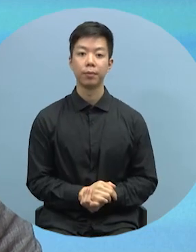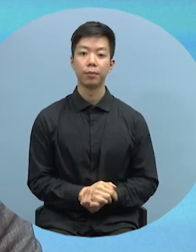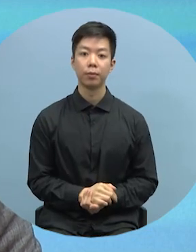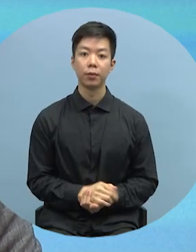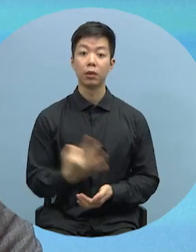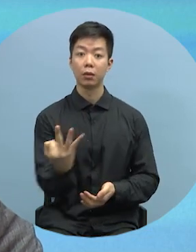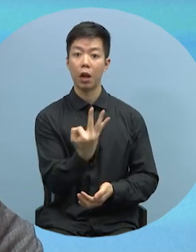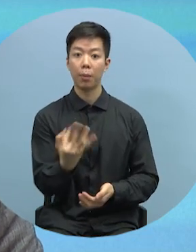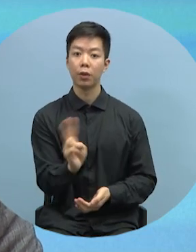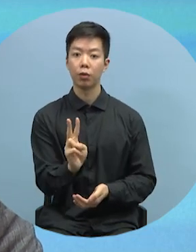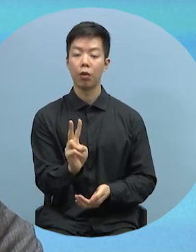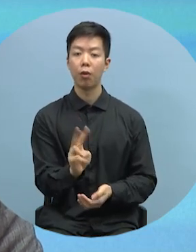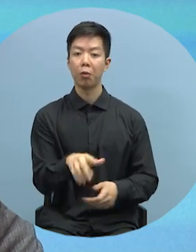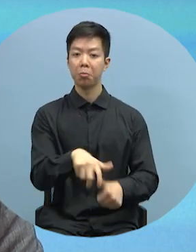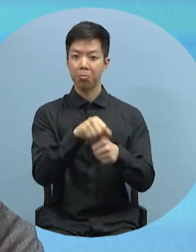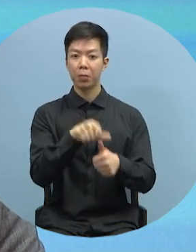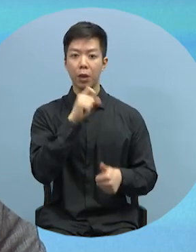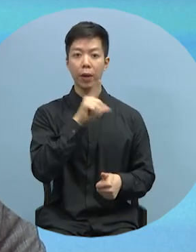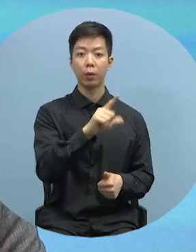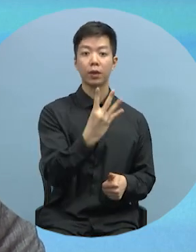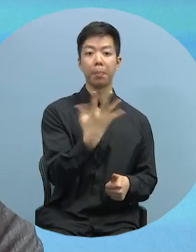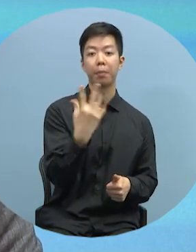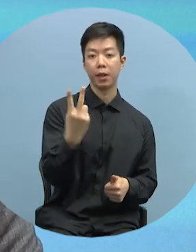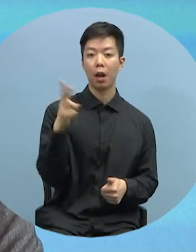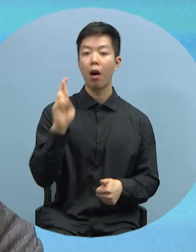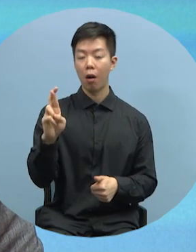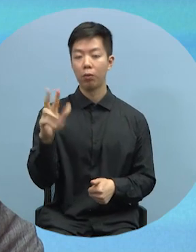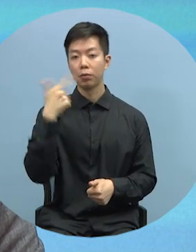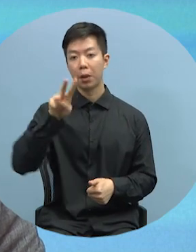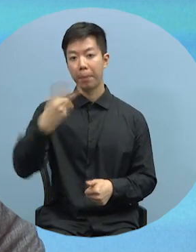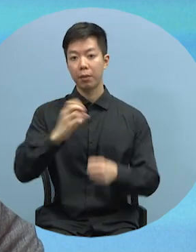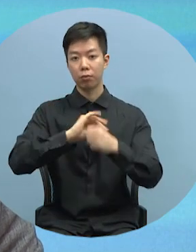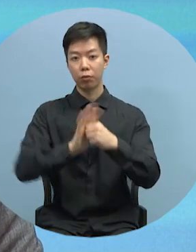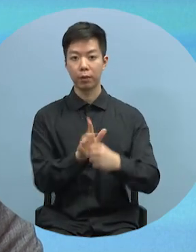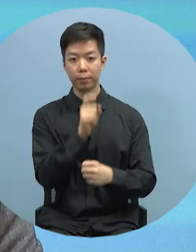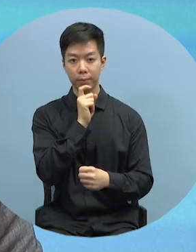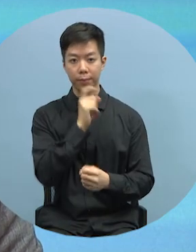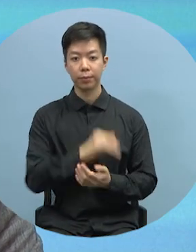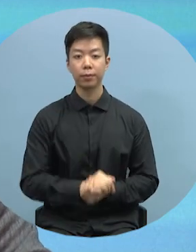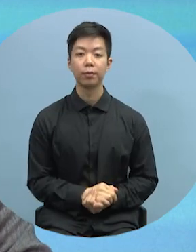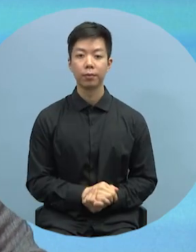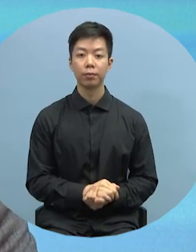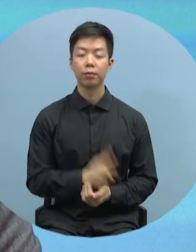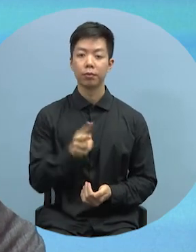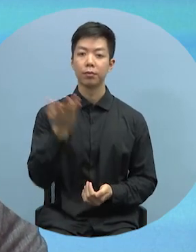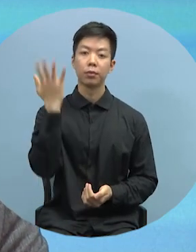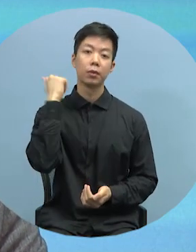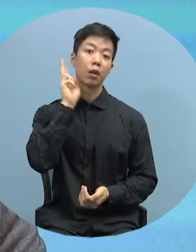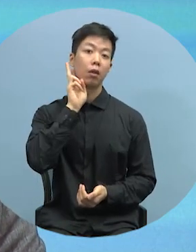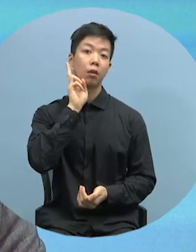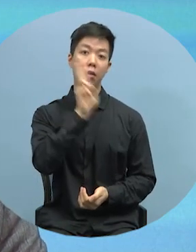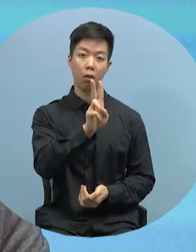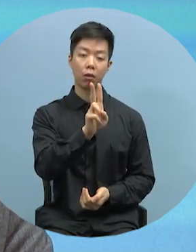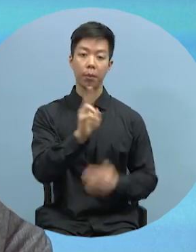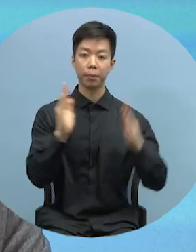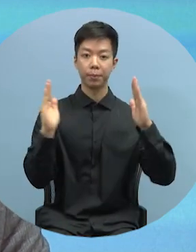個案咧都係驗出咗有 L452R 嘅變異病毒株。咁回顧下咧，就係過去兩個星期